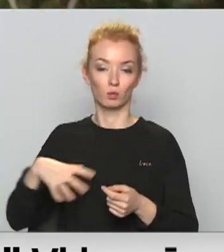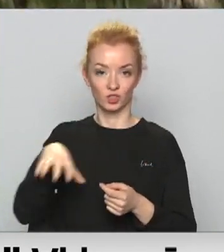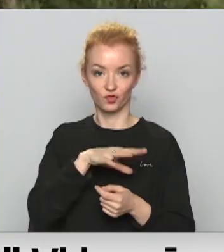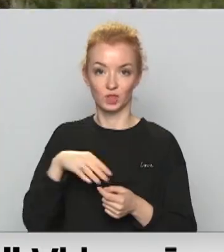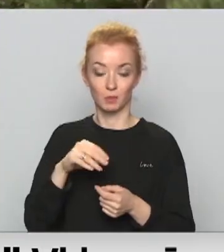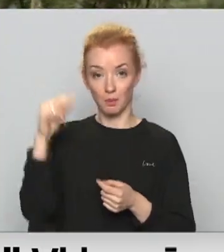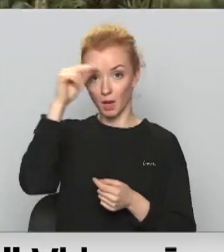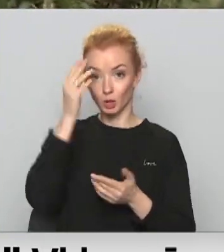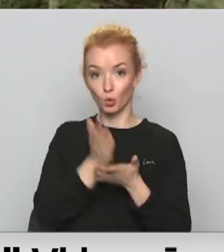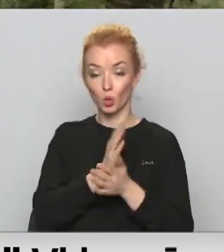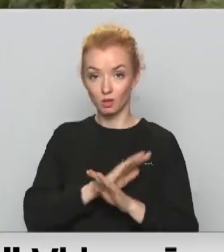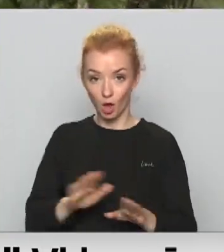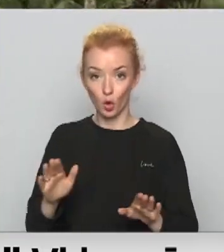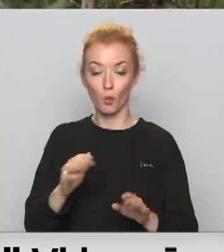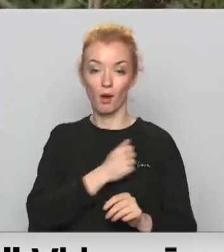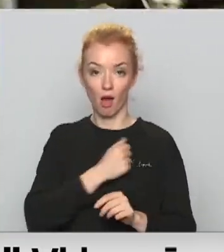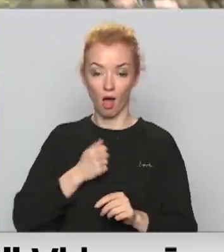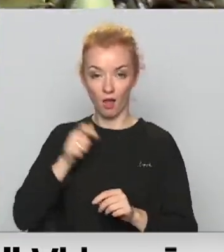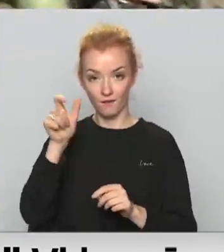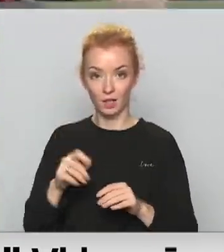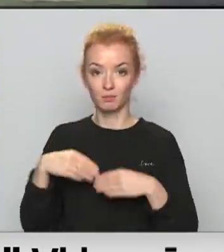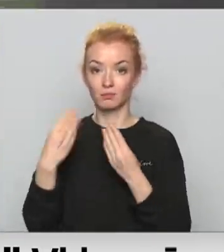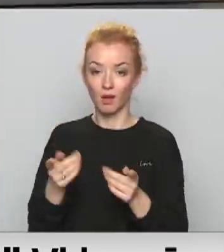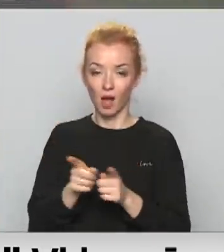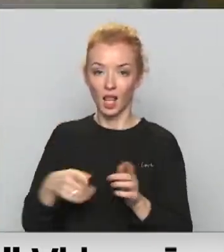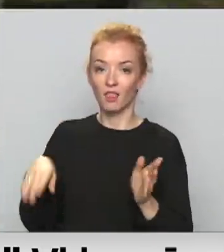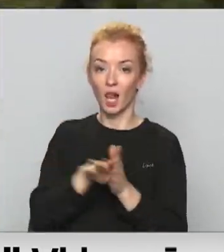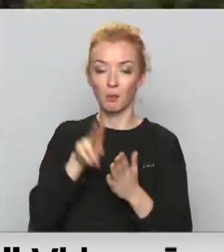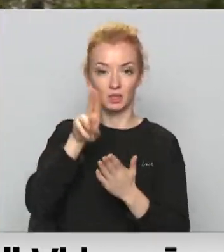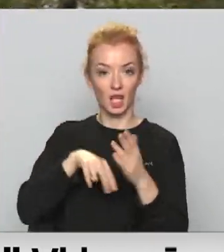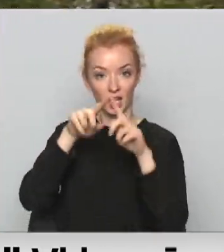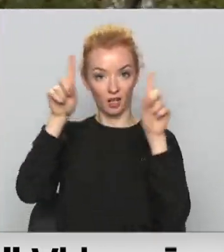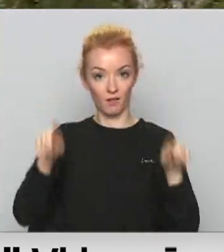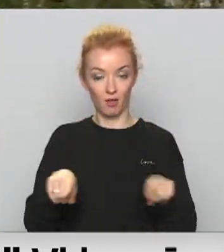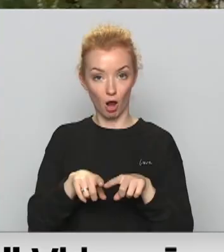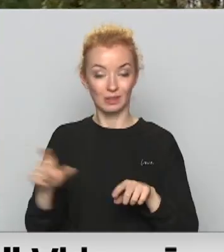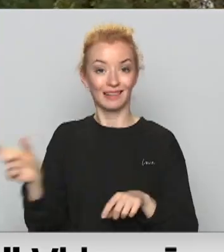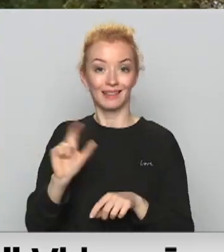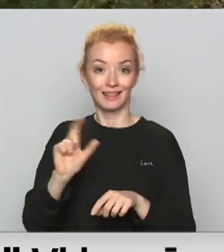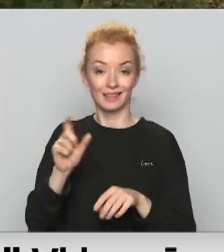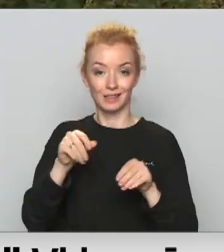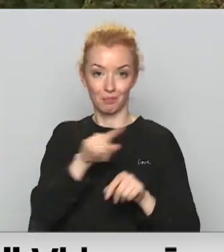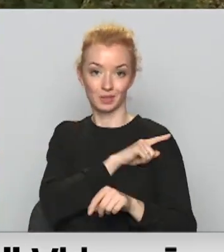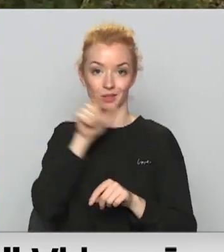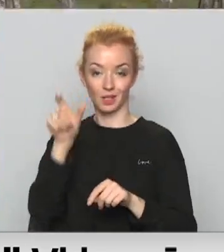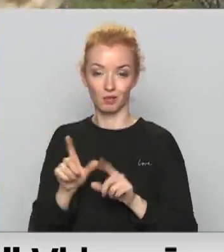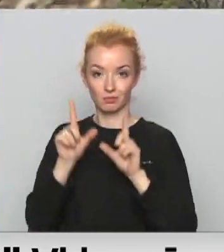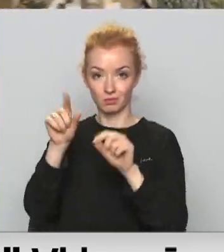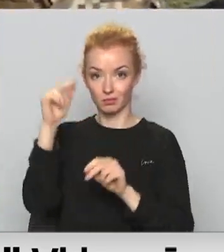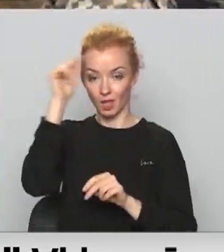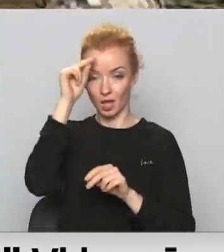Mācību noslēgumā karavīriem un zemessargiem pasniedz arī dalības certifikātus. Taču jau drīz zemessargi dosies uz treniņa